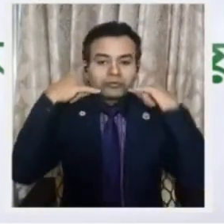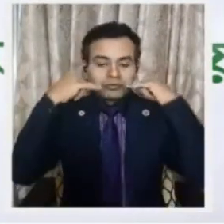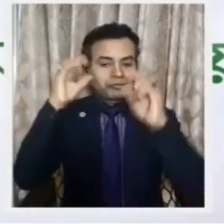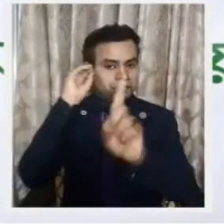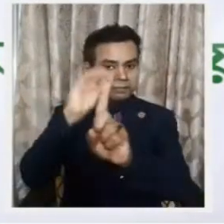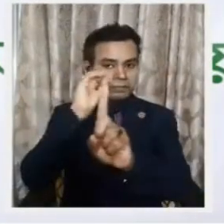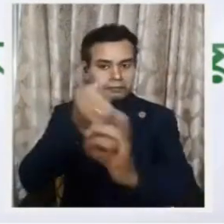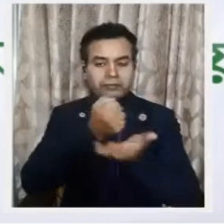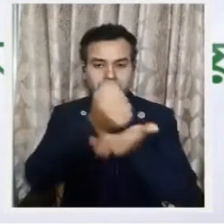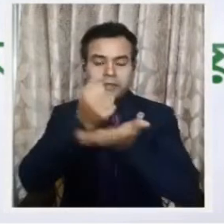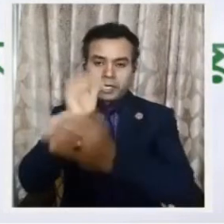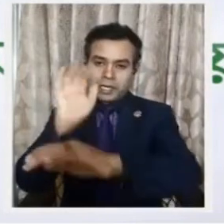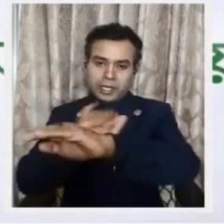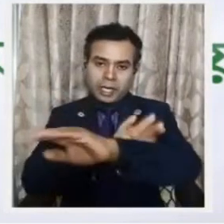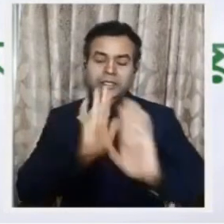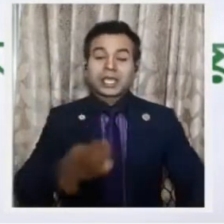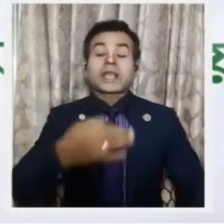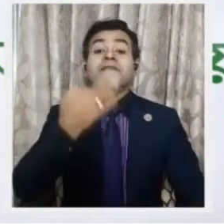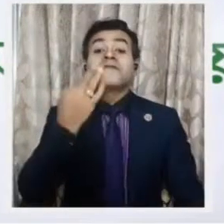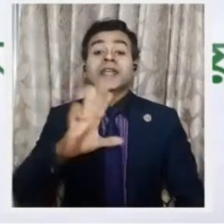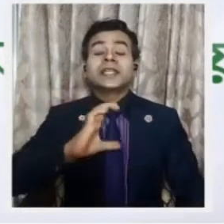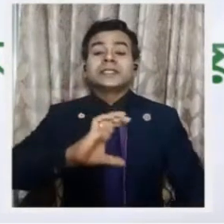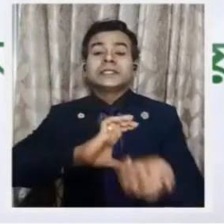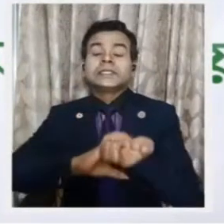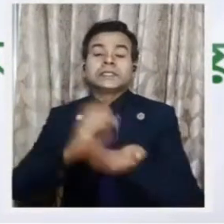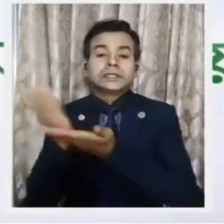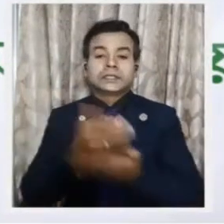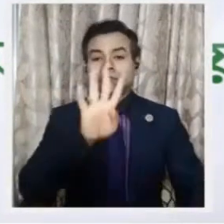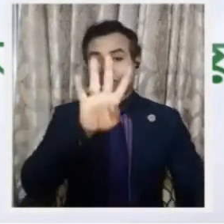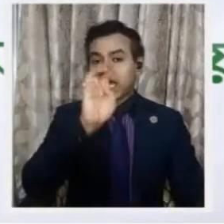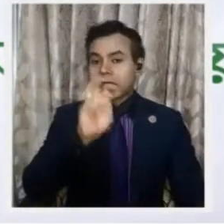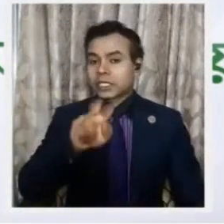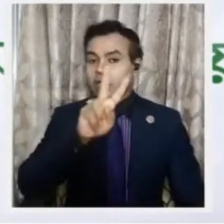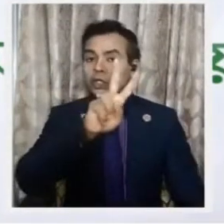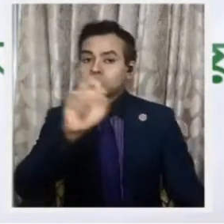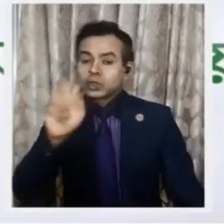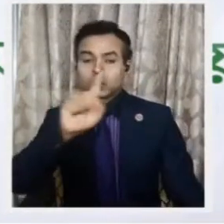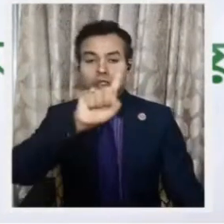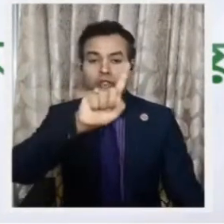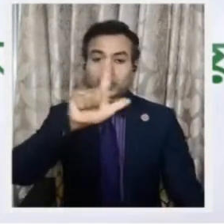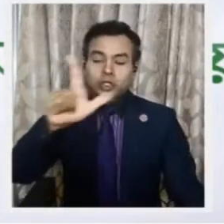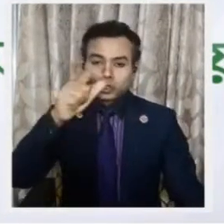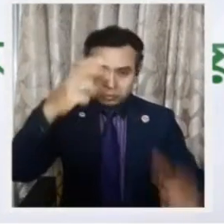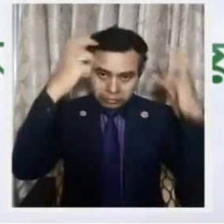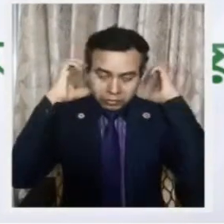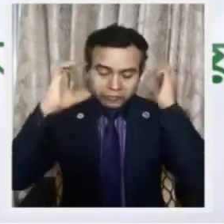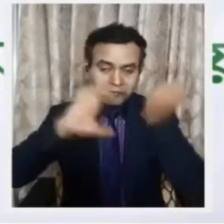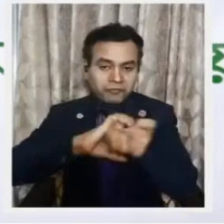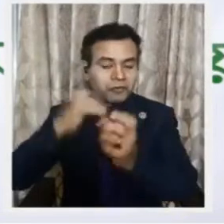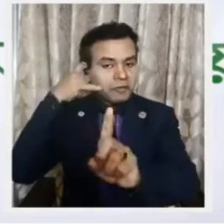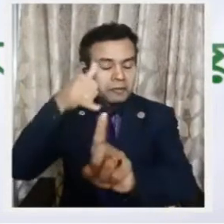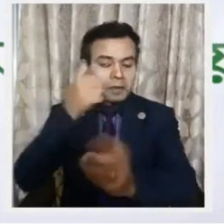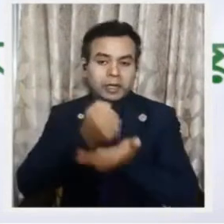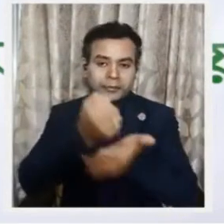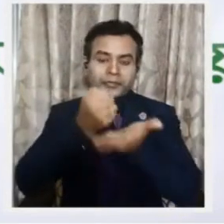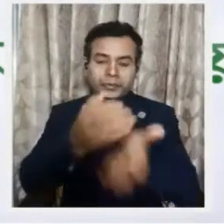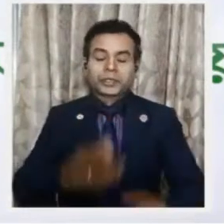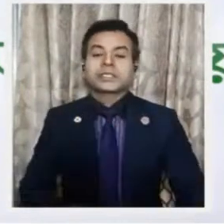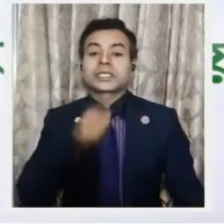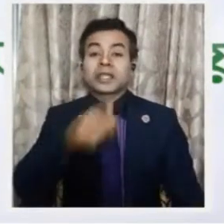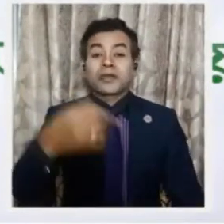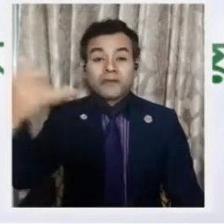গত 24 ঘন্টায় আরও 12 জন সংযুক্ত হয়েছেন এই সেবা দেওয়ার জন্যে। স্বেচ্ছাভিত্তিতে সেবাদানকারী